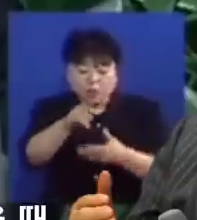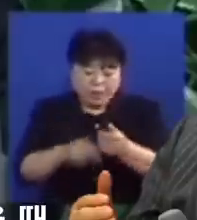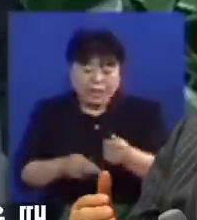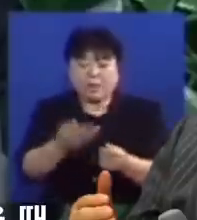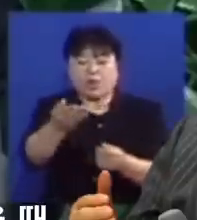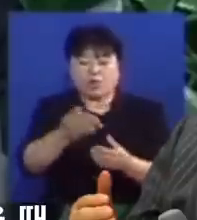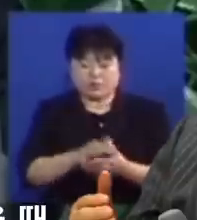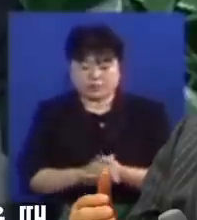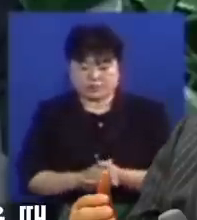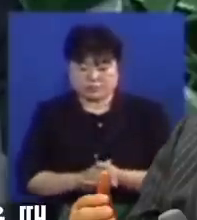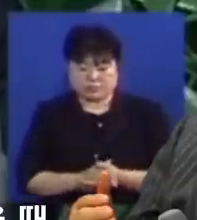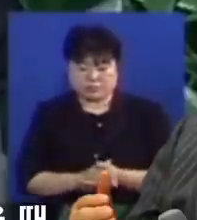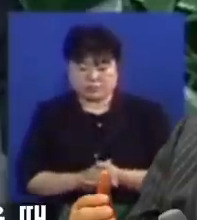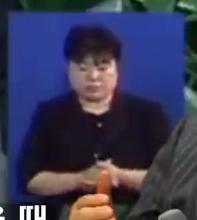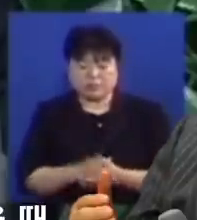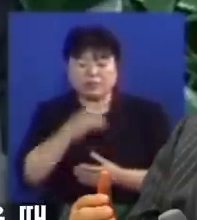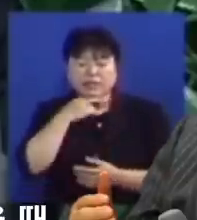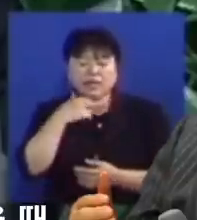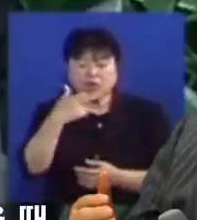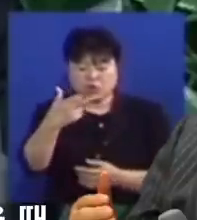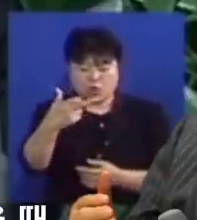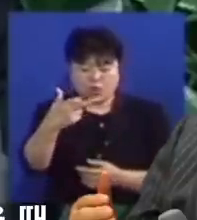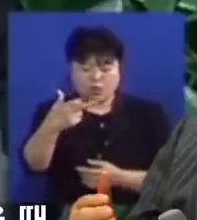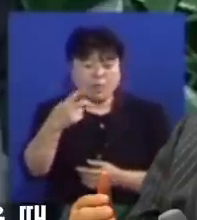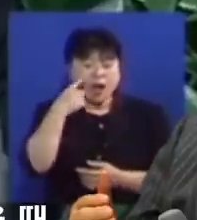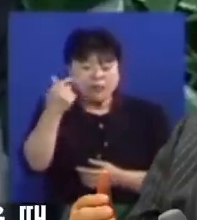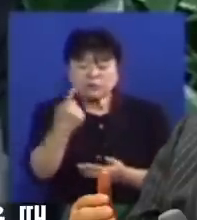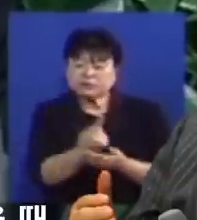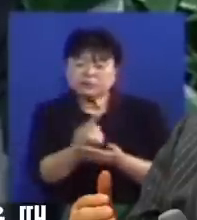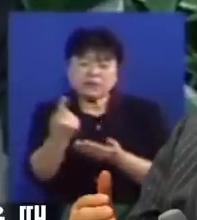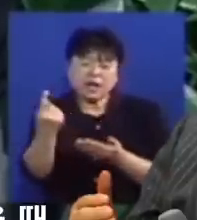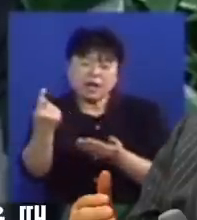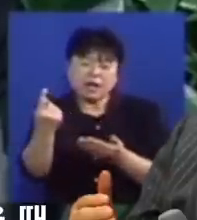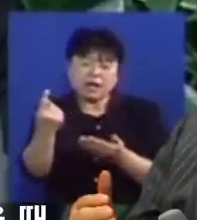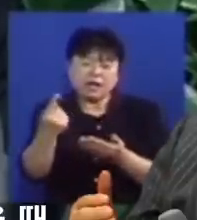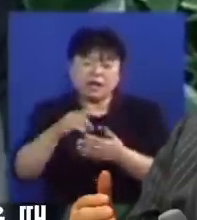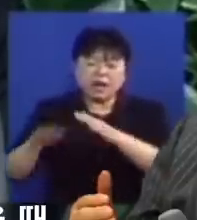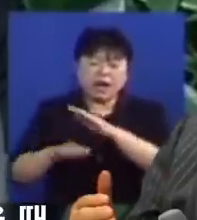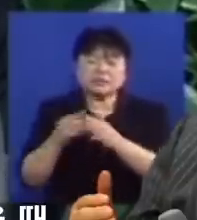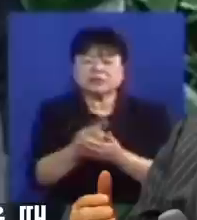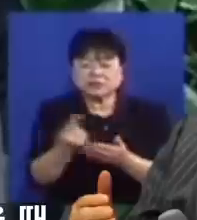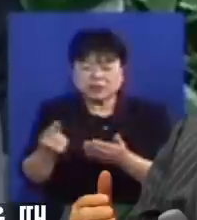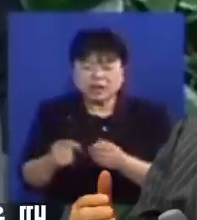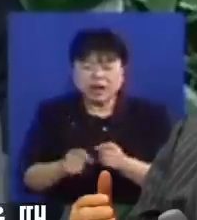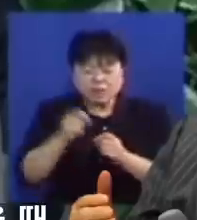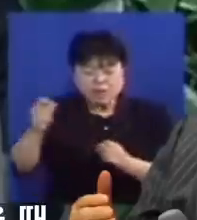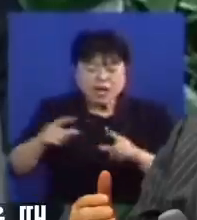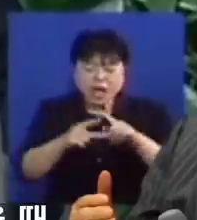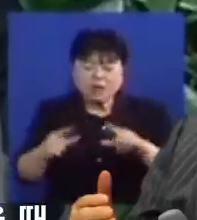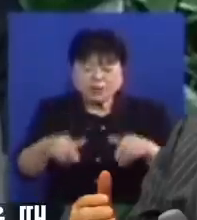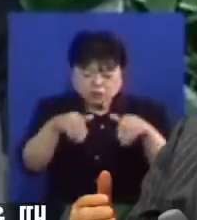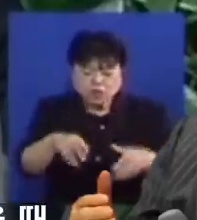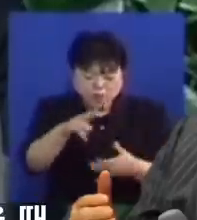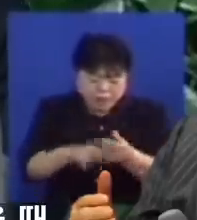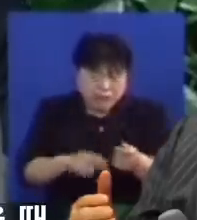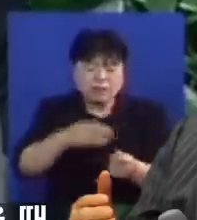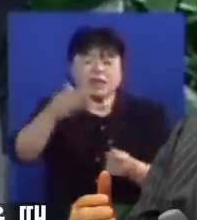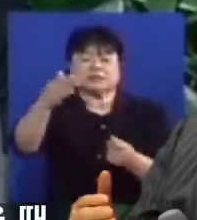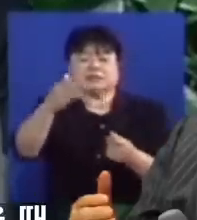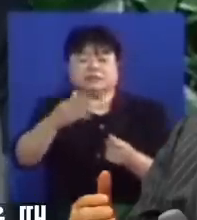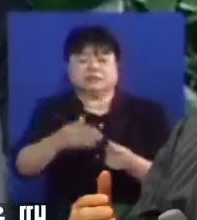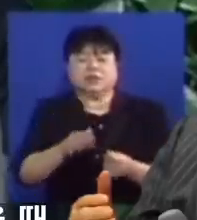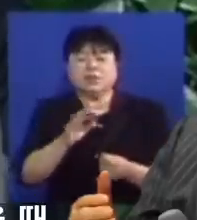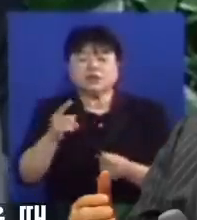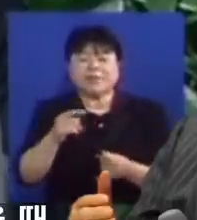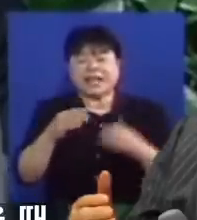팔아먹었습니다. 그는 17살에 아버지를 떠나 가정을 떠나 멀리 애굽의 종으로 팔려가서